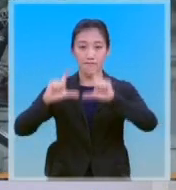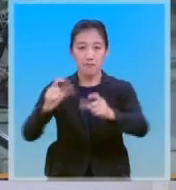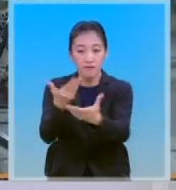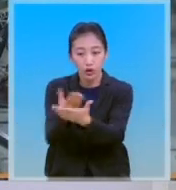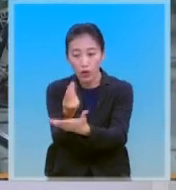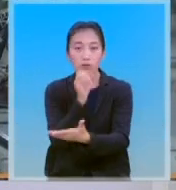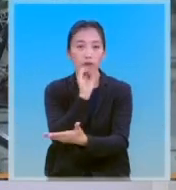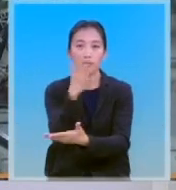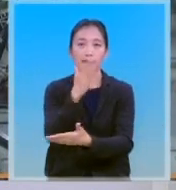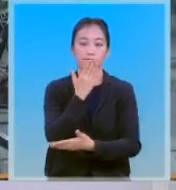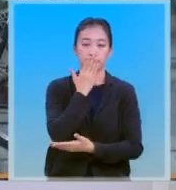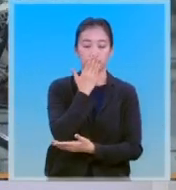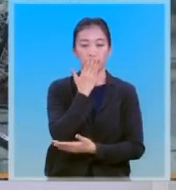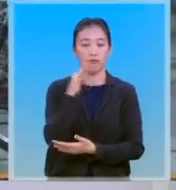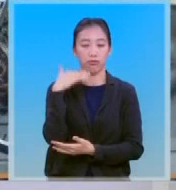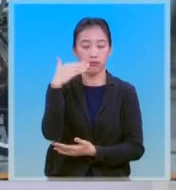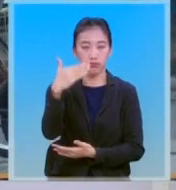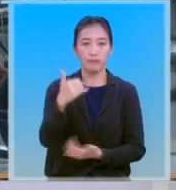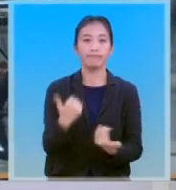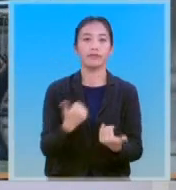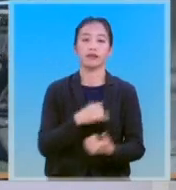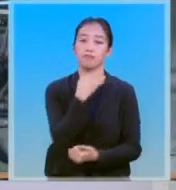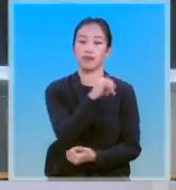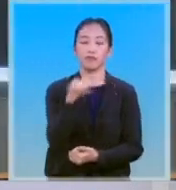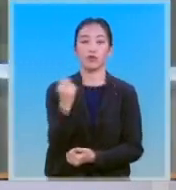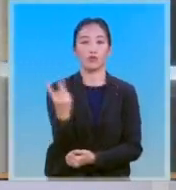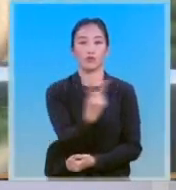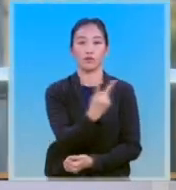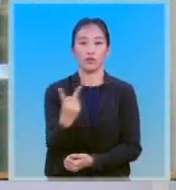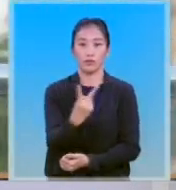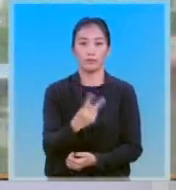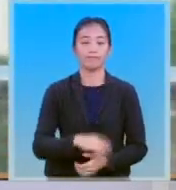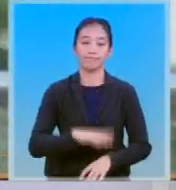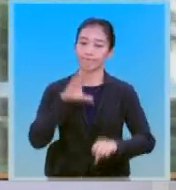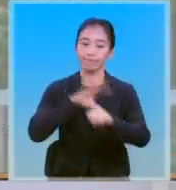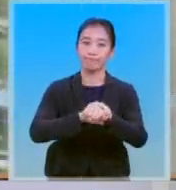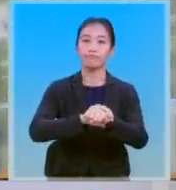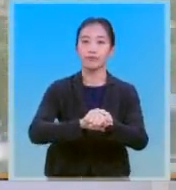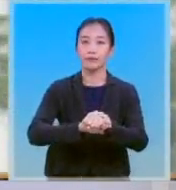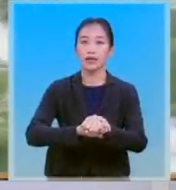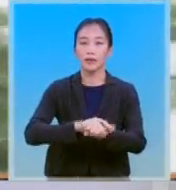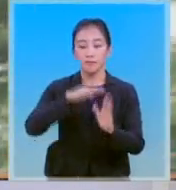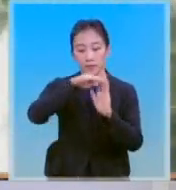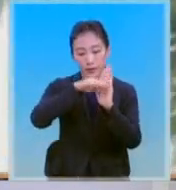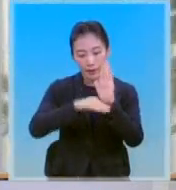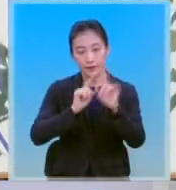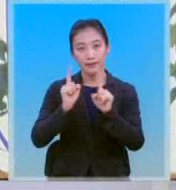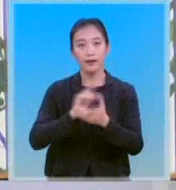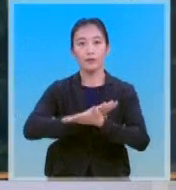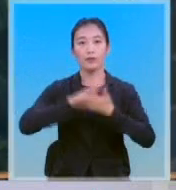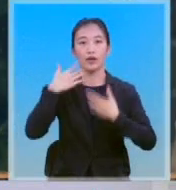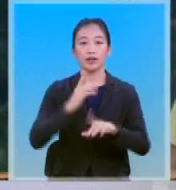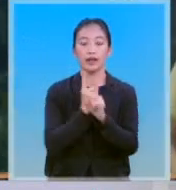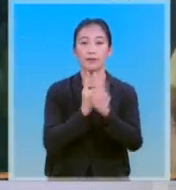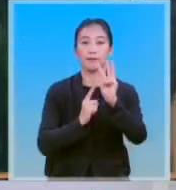จ้าหน้าที่ก็เลยร้องทุกข์กล่าวโทษไปแล้วค่ะดำเนินคดีต่อพนักงานสอบสวนเรียบร้อยแล้วนะคะตามความผิดในมาตรา29ตามพรบ.ราคา